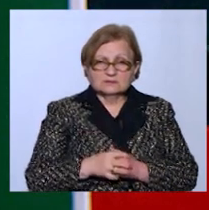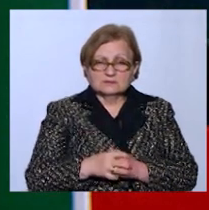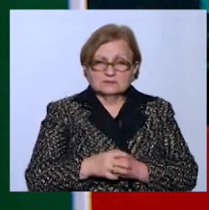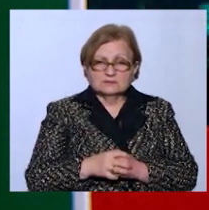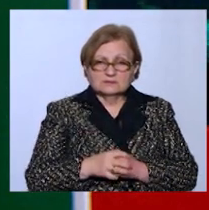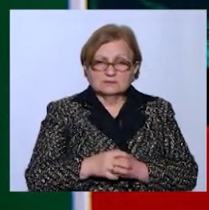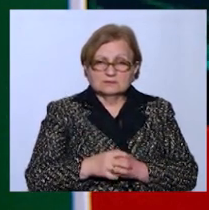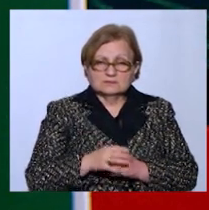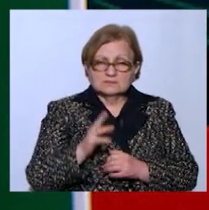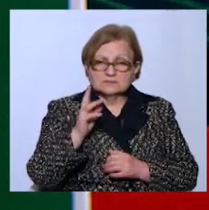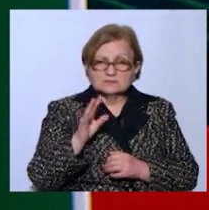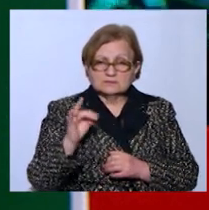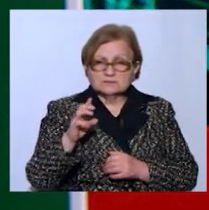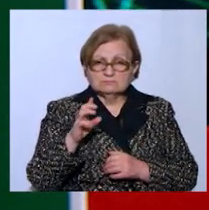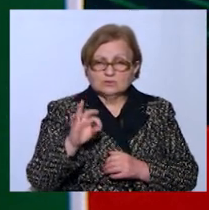და წიბო.